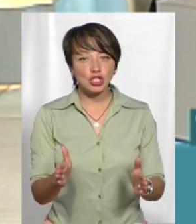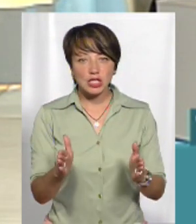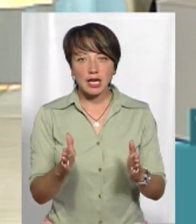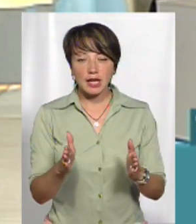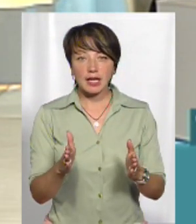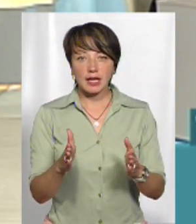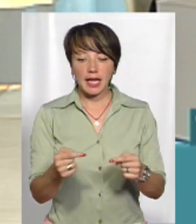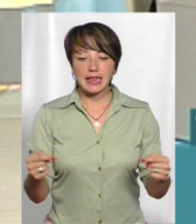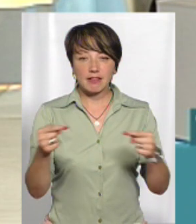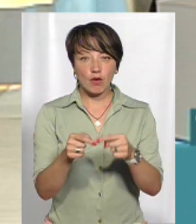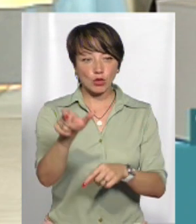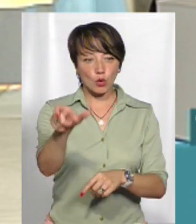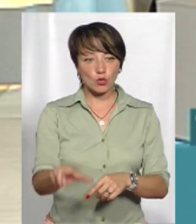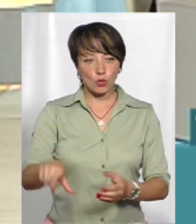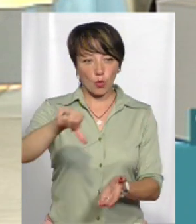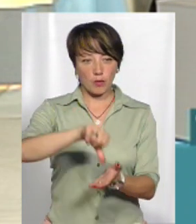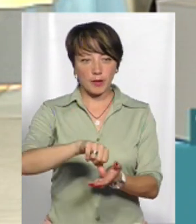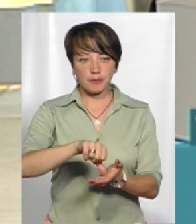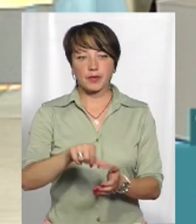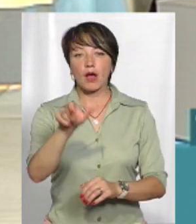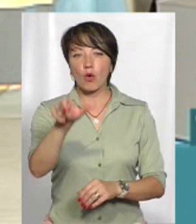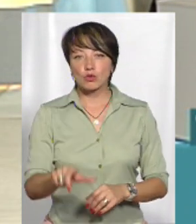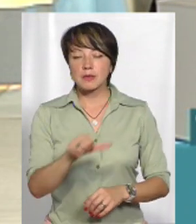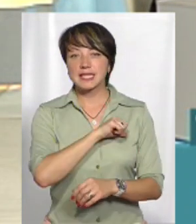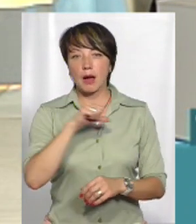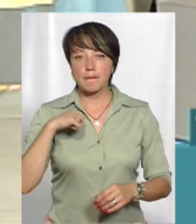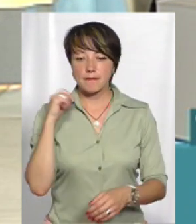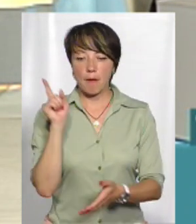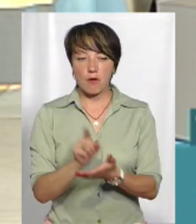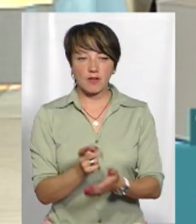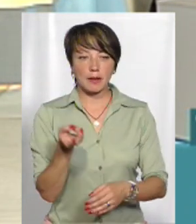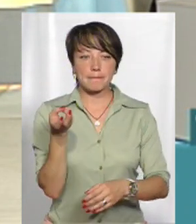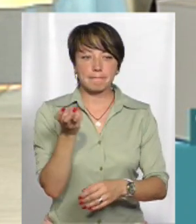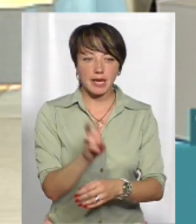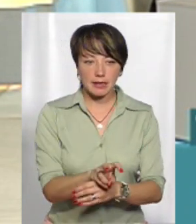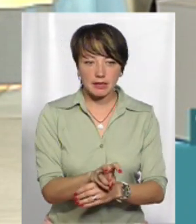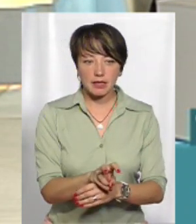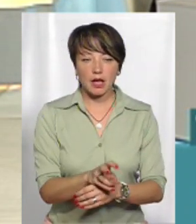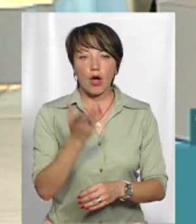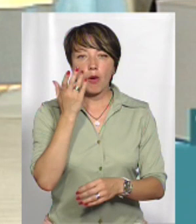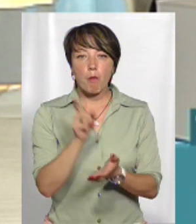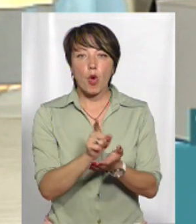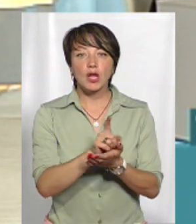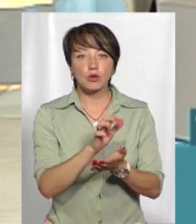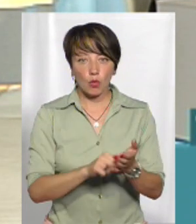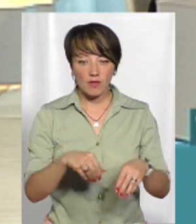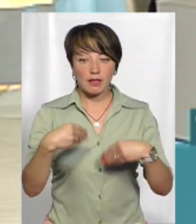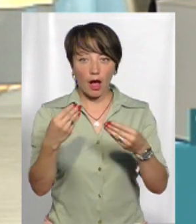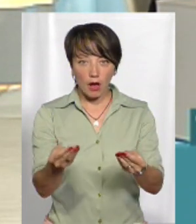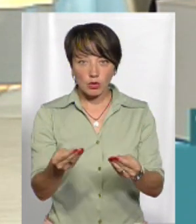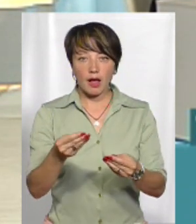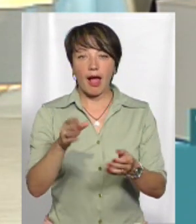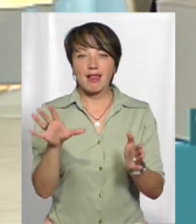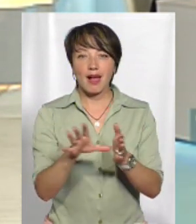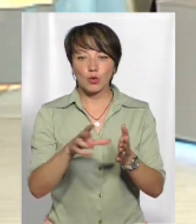з ідентифікацією особи. Тобто особа сама повинна прийти, коли органи їй дають електронний цифровий